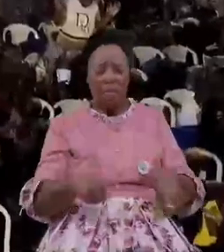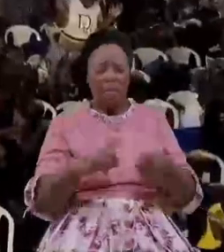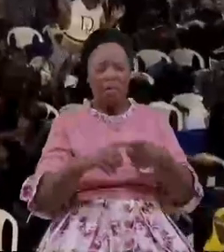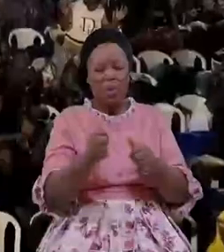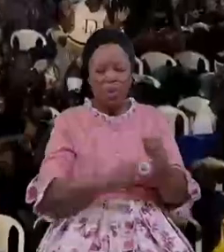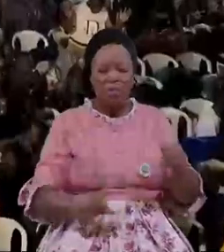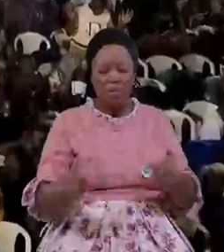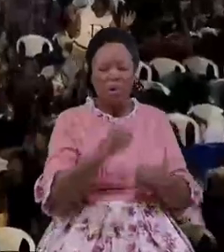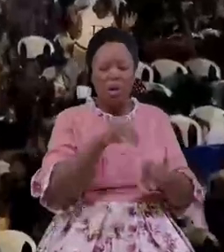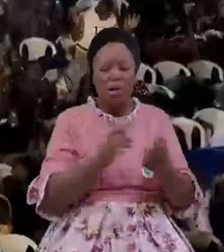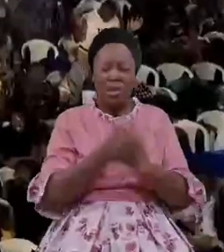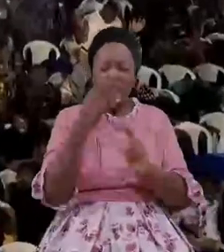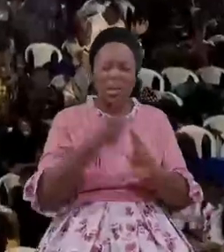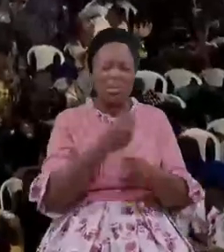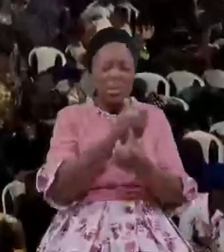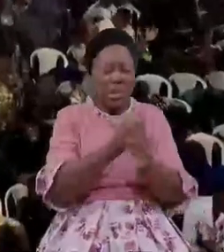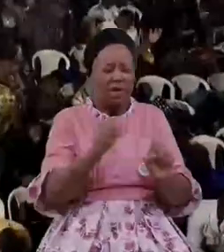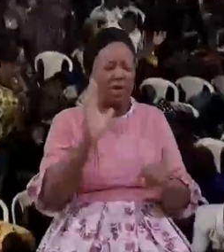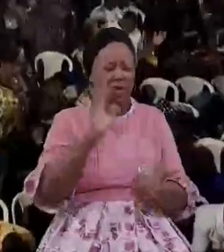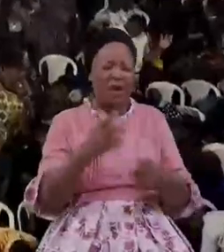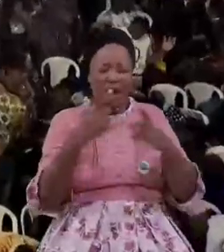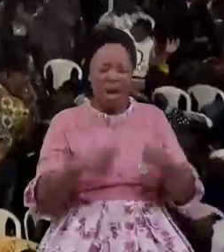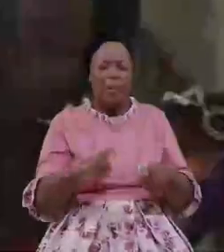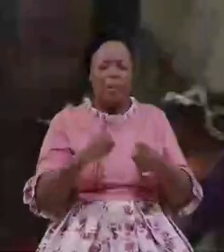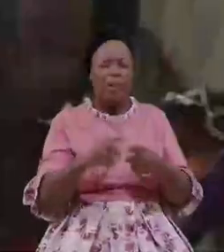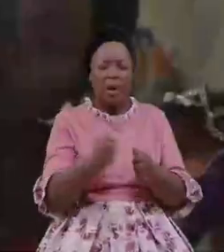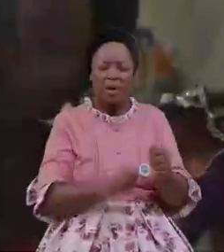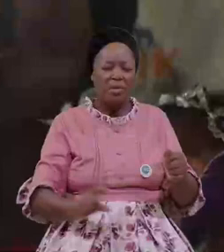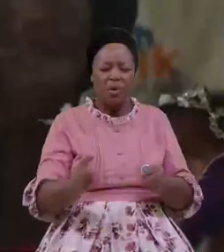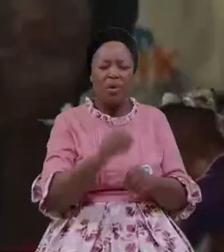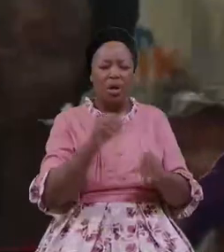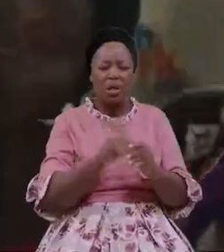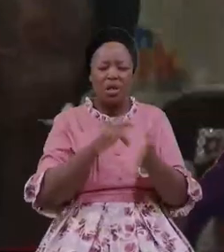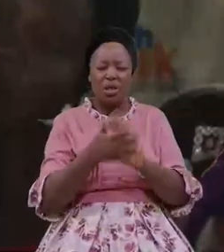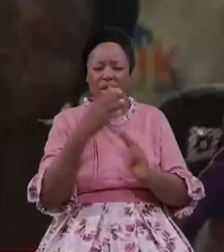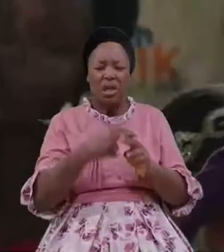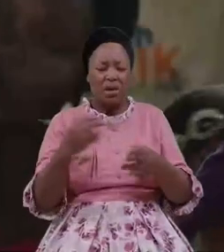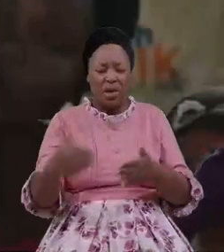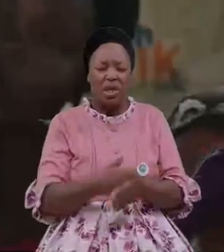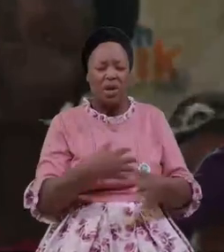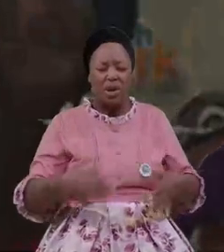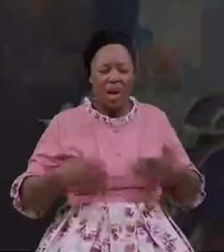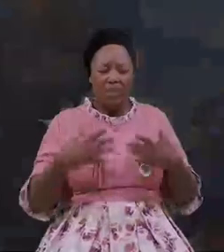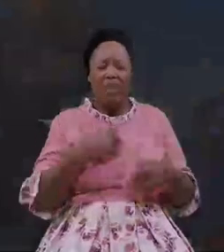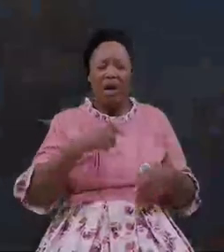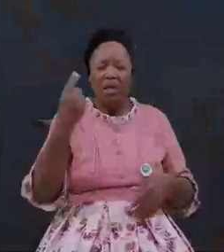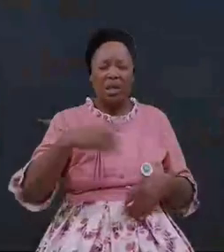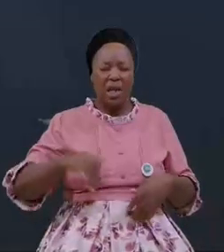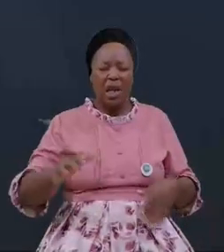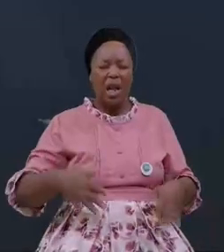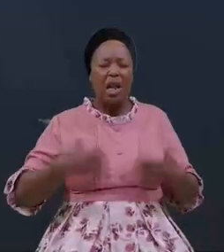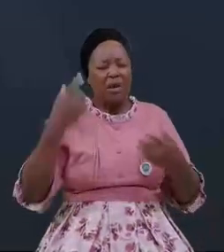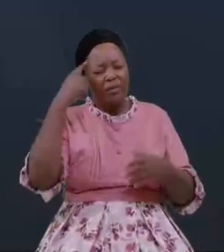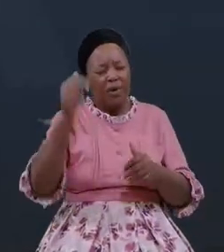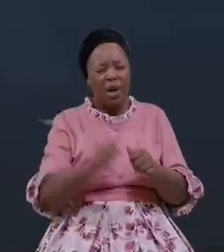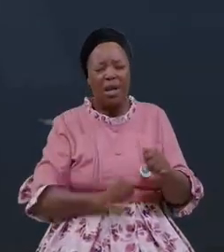chacun que le salut soit soit accordé à tous une nouvelle vie et la vie éternelle pour